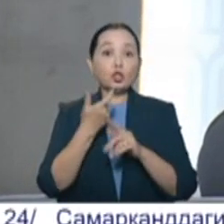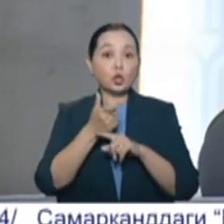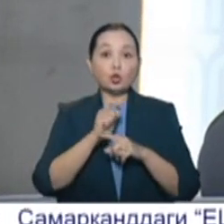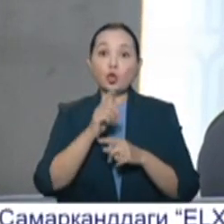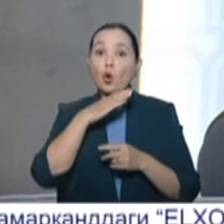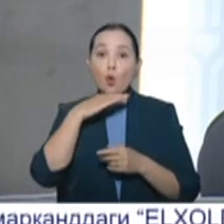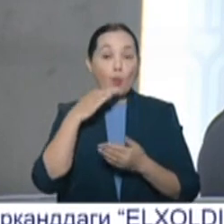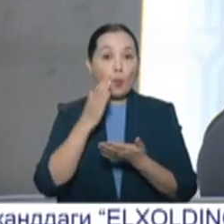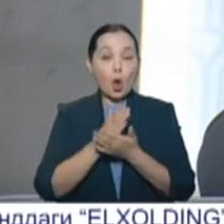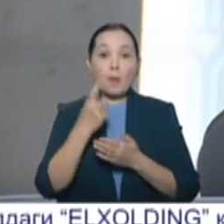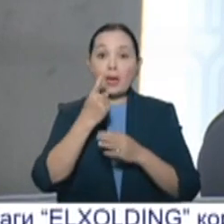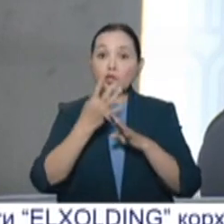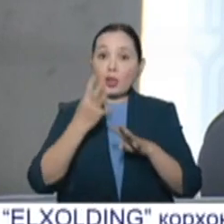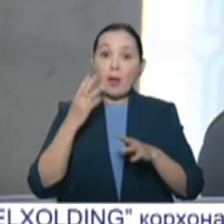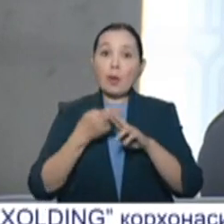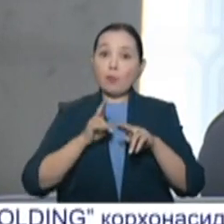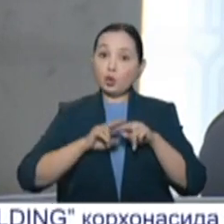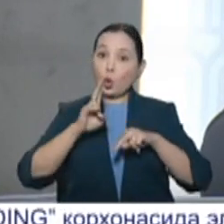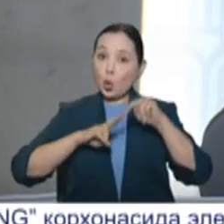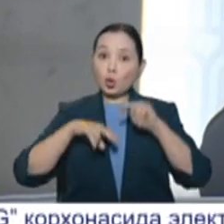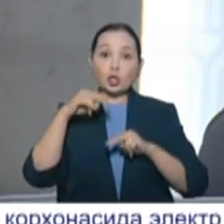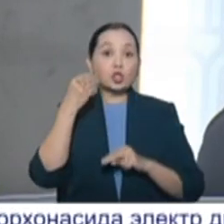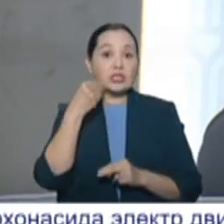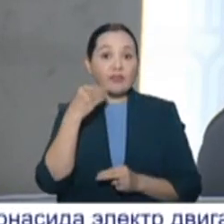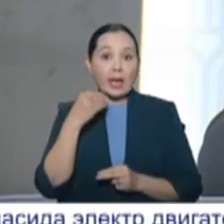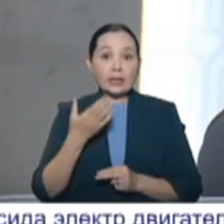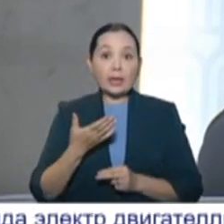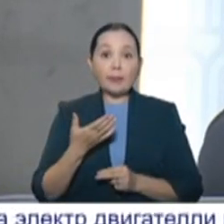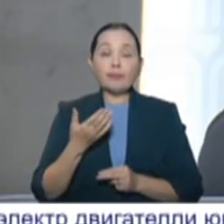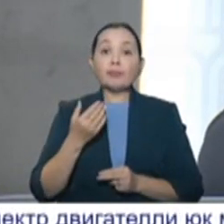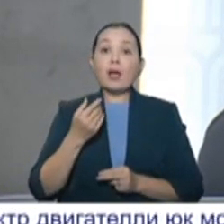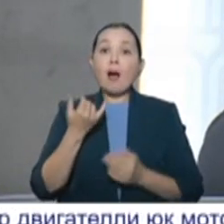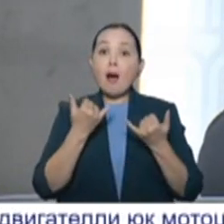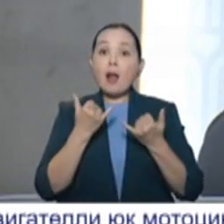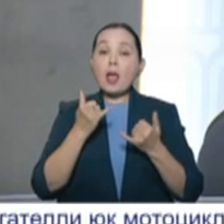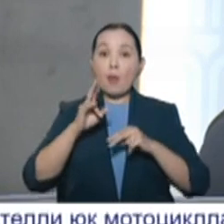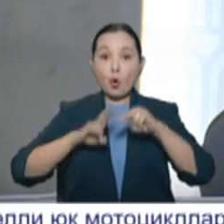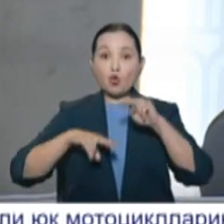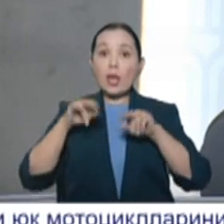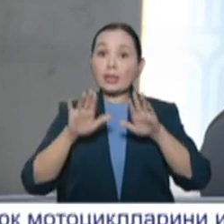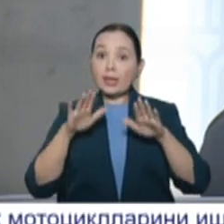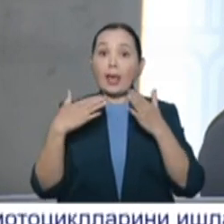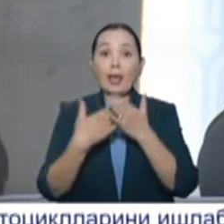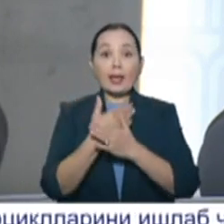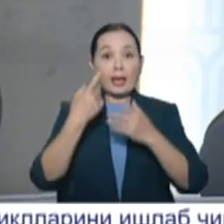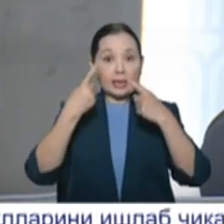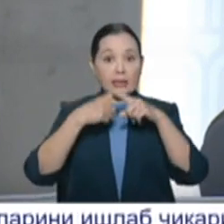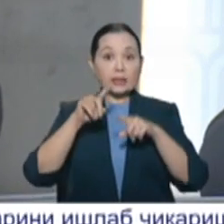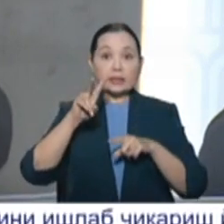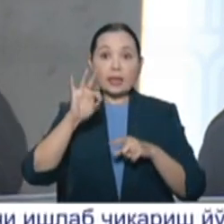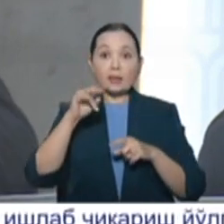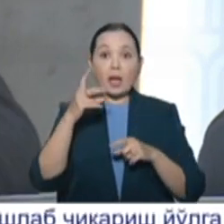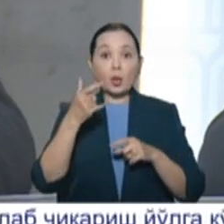Birinchi navbatda bu albatta qurilish sifati. Hali ham o'sha qurilayotgan obyektlar yangi texnologiya juda